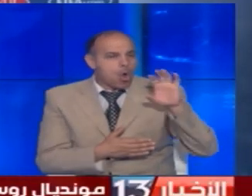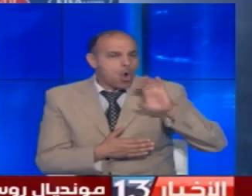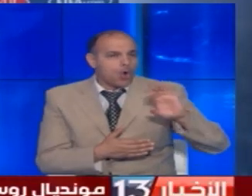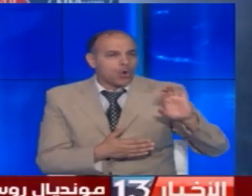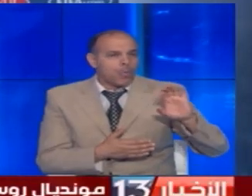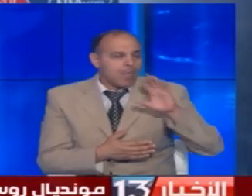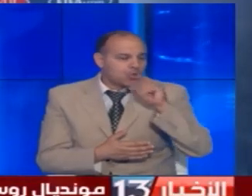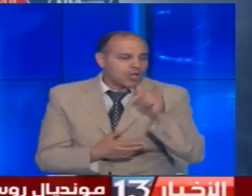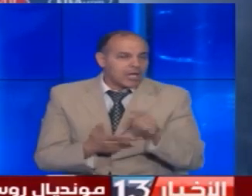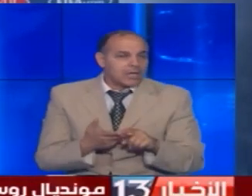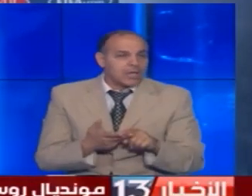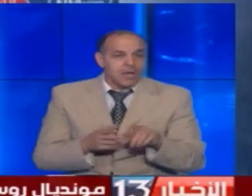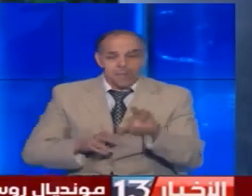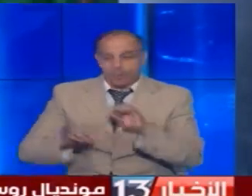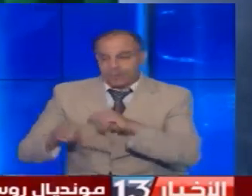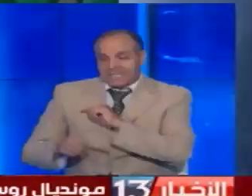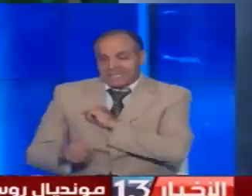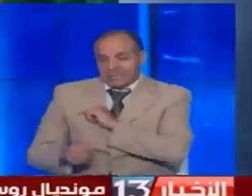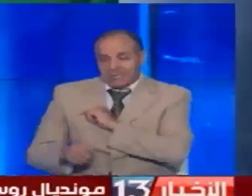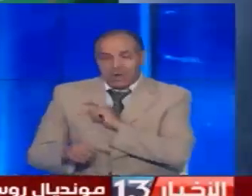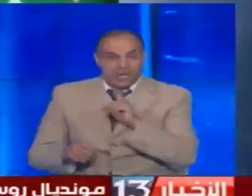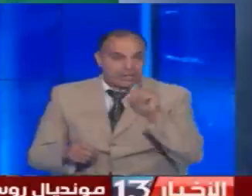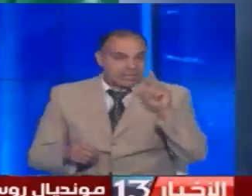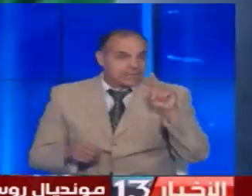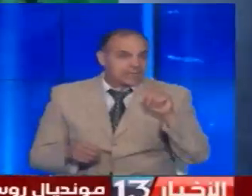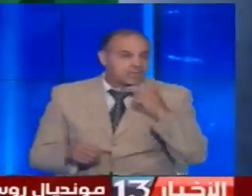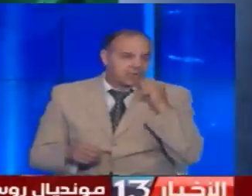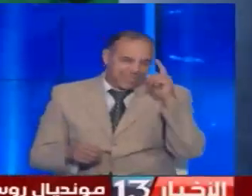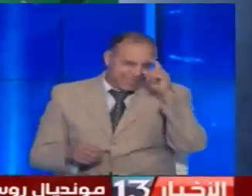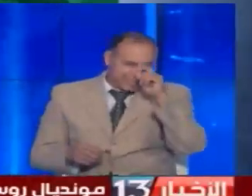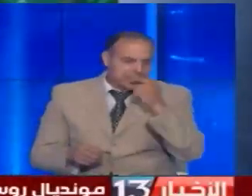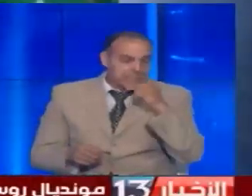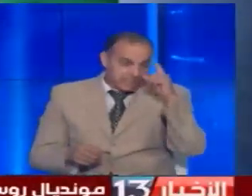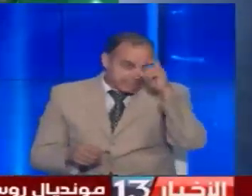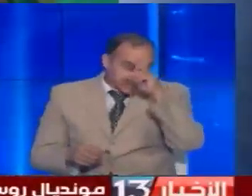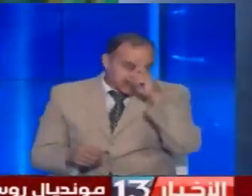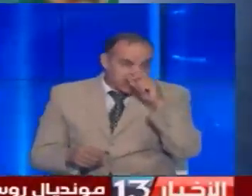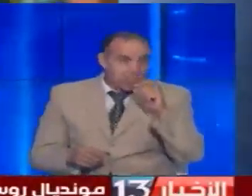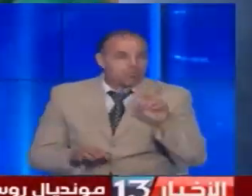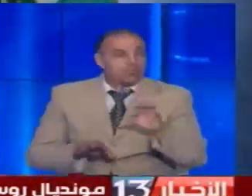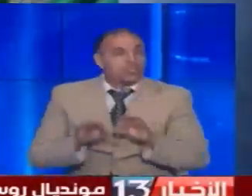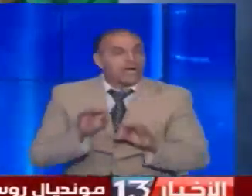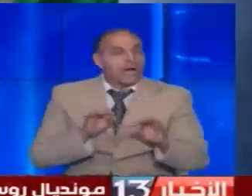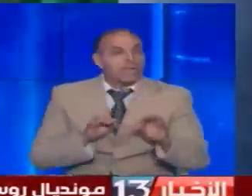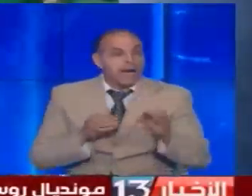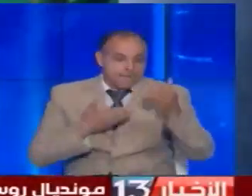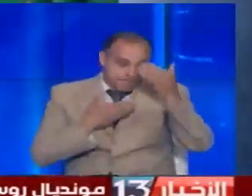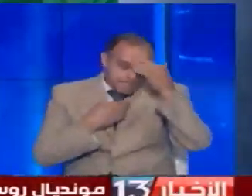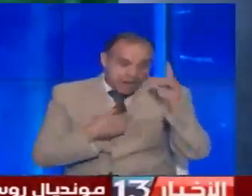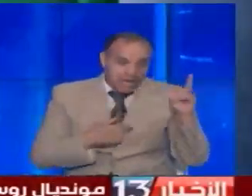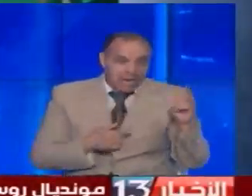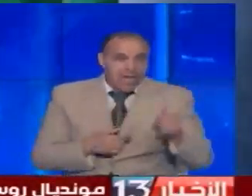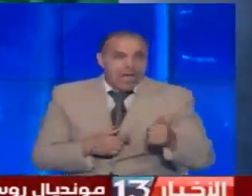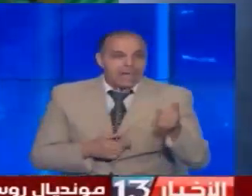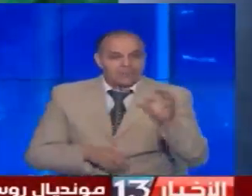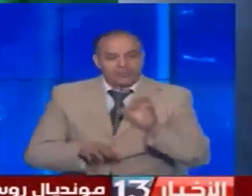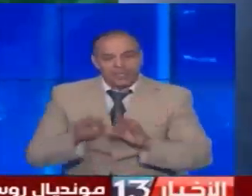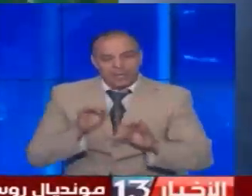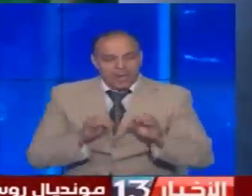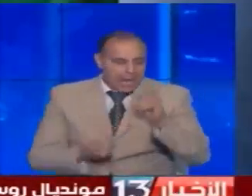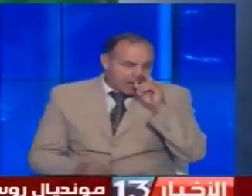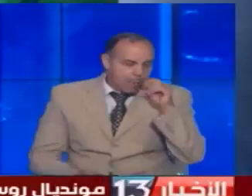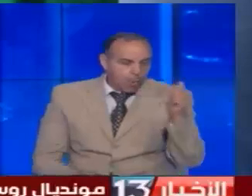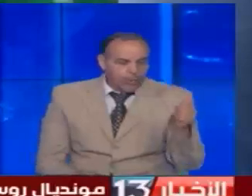فيما سيكون المنتخب الإسباني في مهمة لن تكون سهلة أمام المنتخب المغربي أفضل المنتخبات